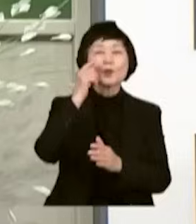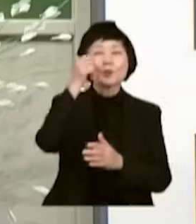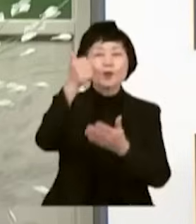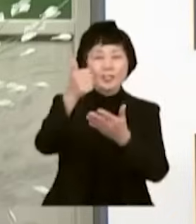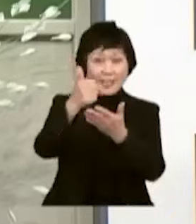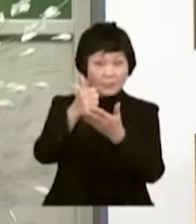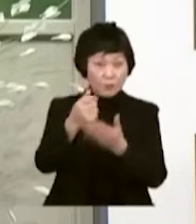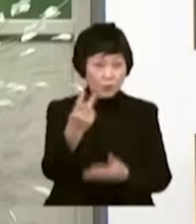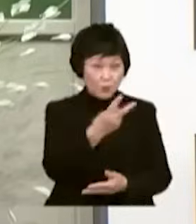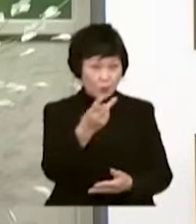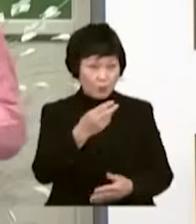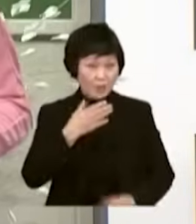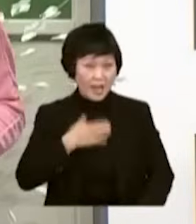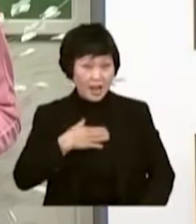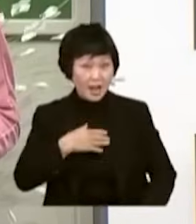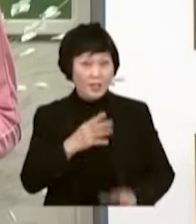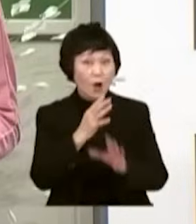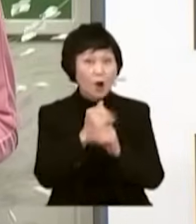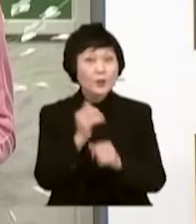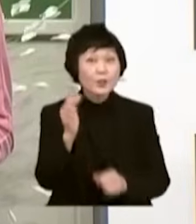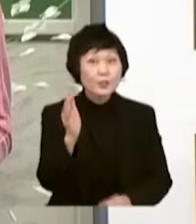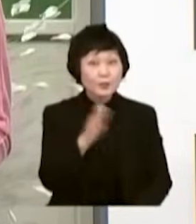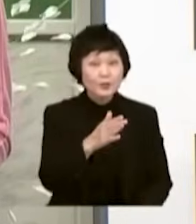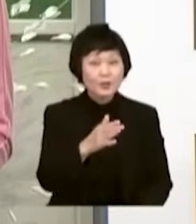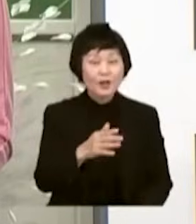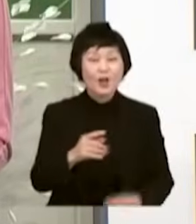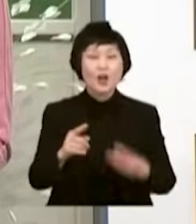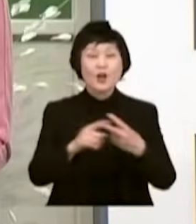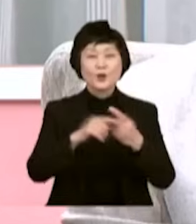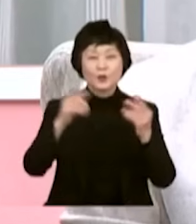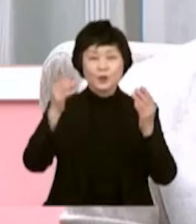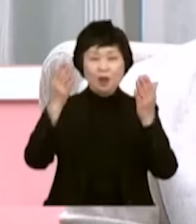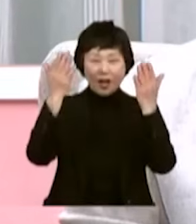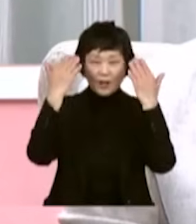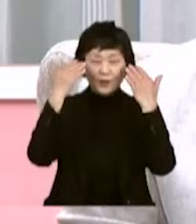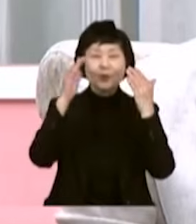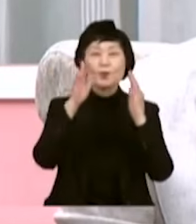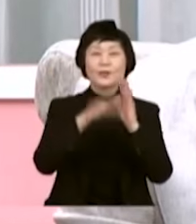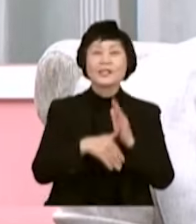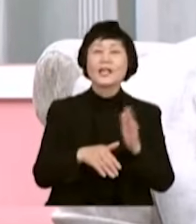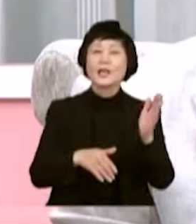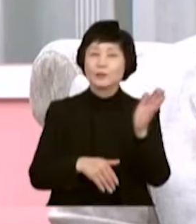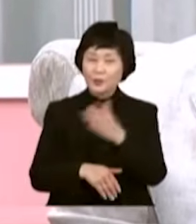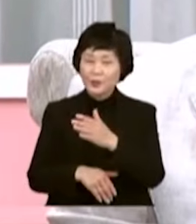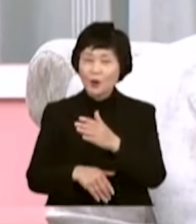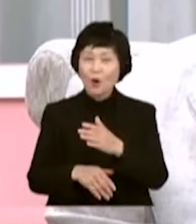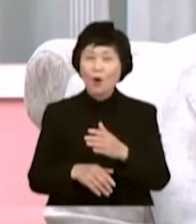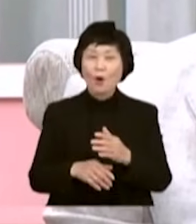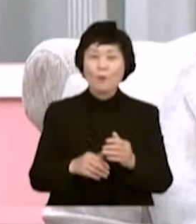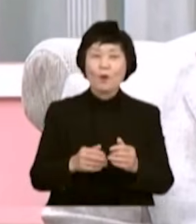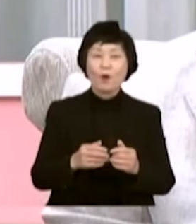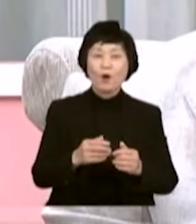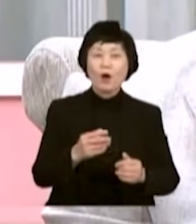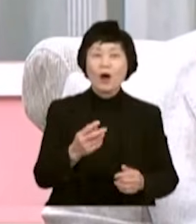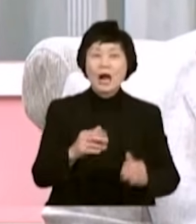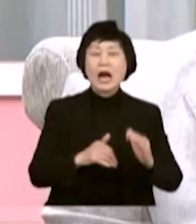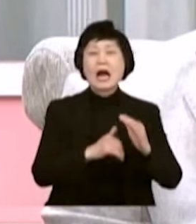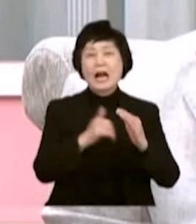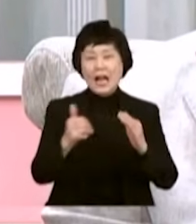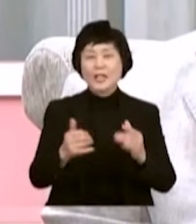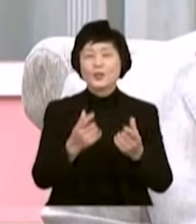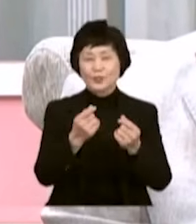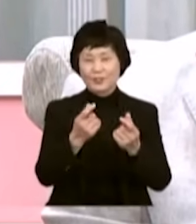분이 네. 아신 지가 지금 얼마나 되신 거죠? 중학교 때부터 뭐 거의 뭐 정말